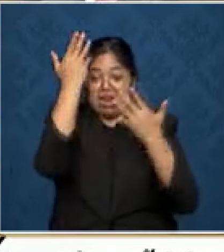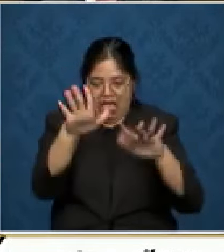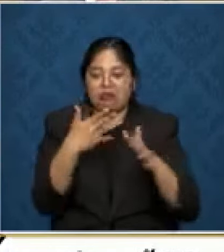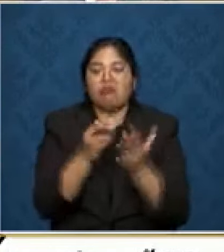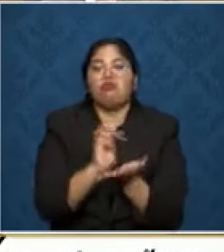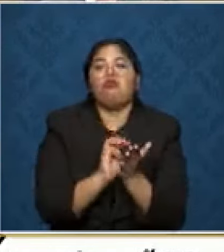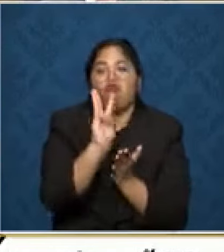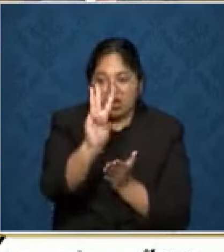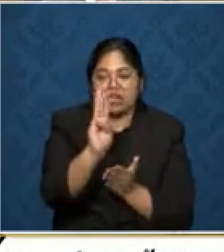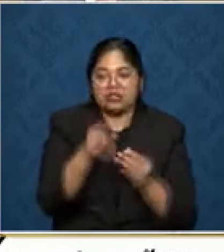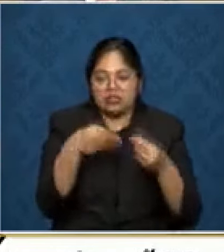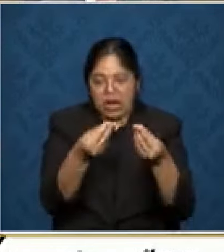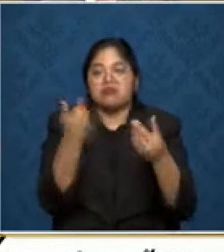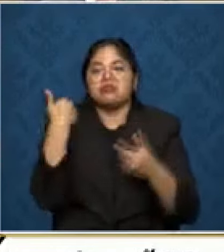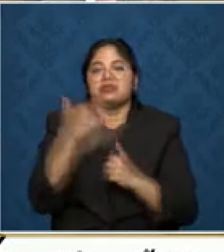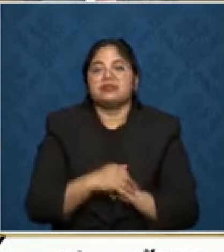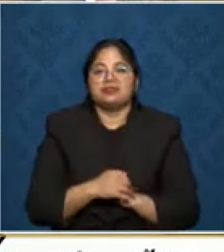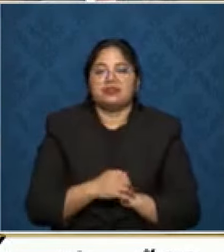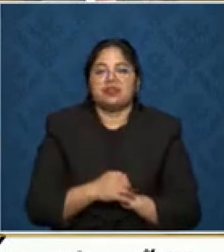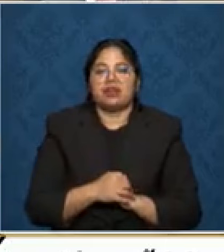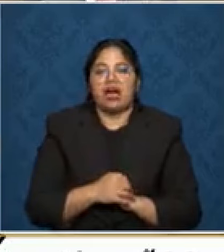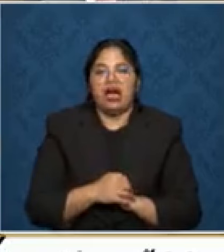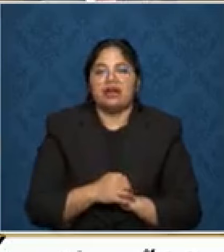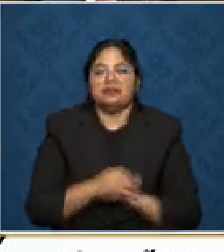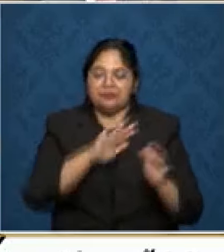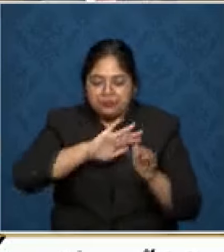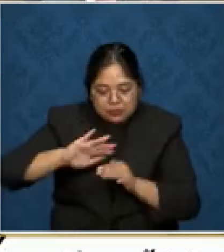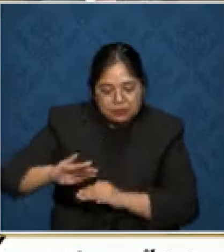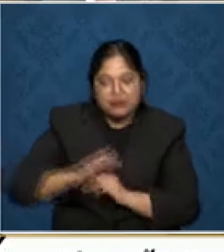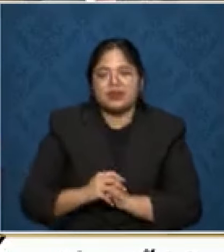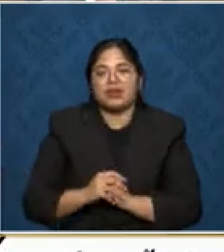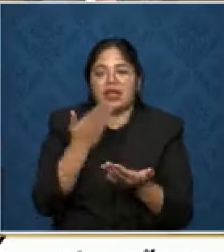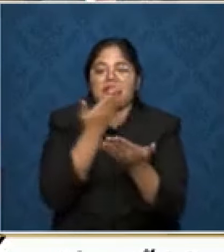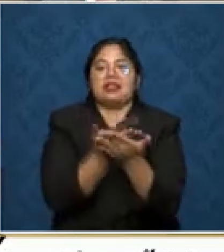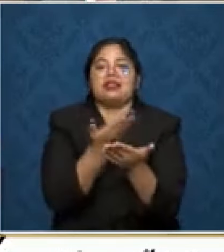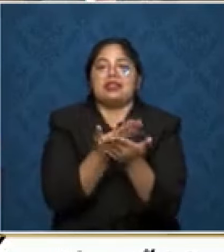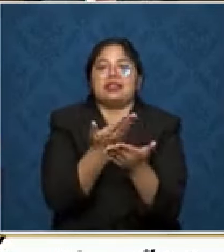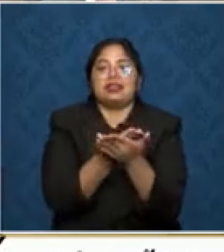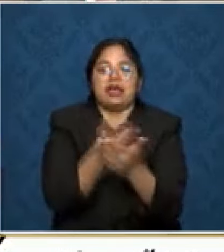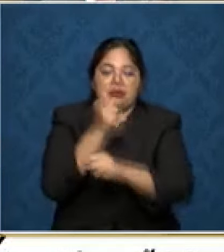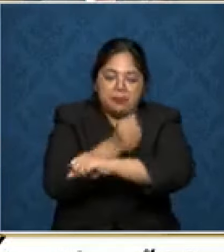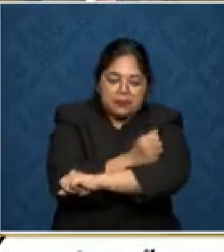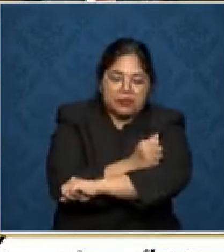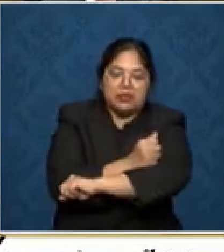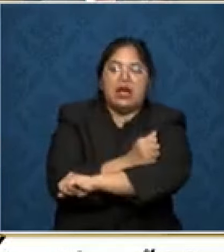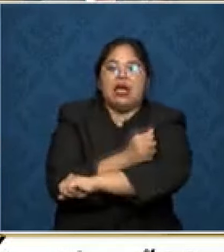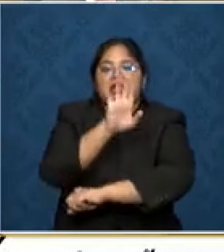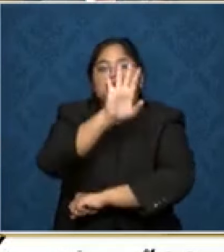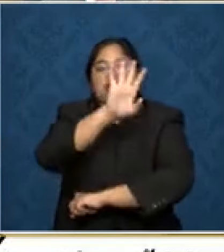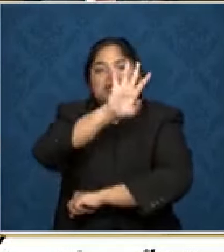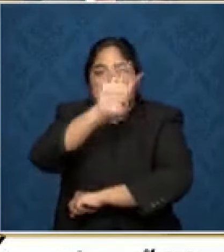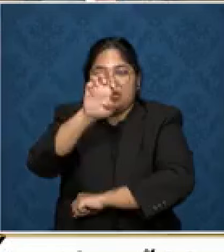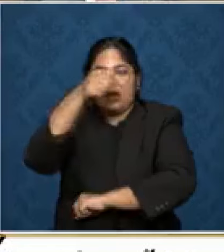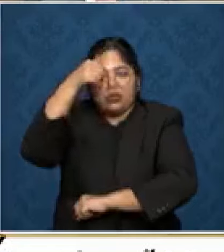เรื่องถัดมาเรื่องค่าแรงขั้นต่ำ 400บาทเรื่องนี้ผมไม่ตำหนิ